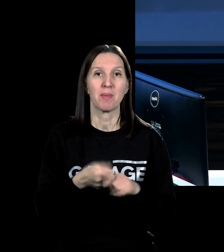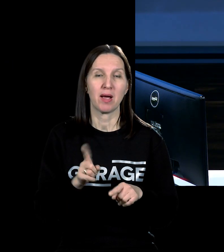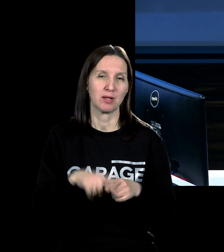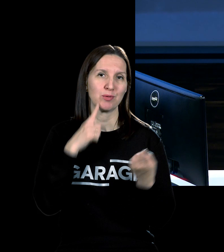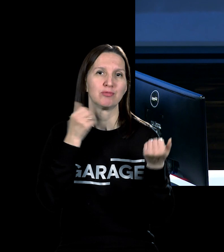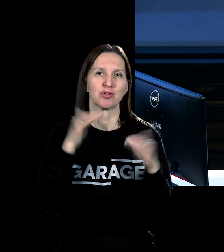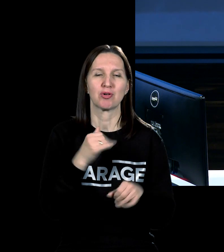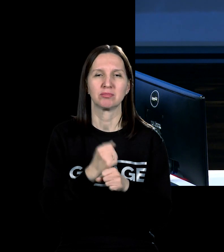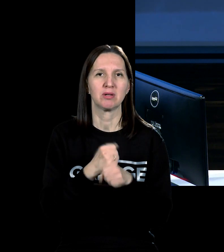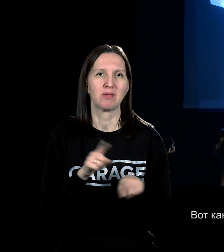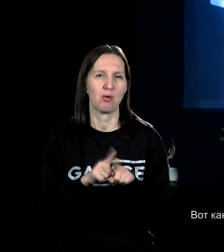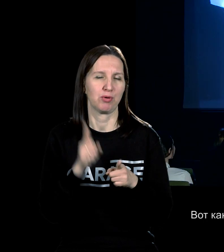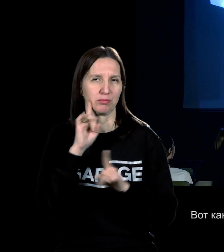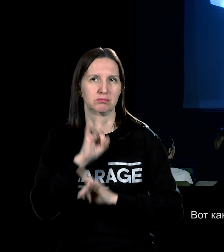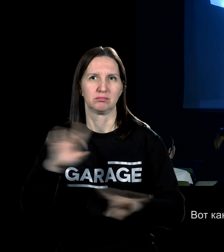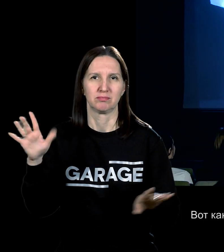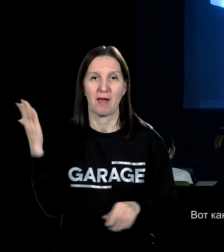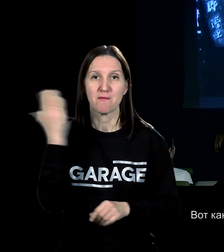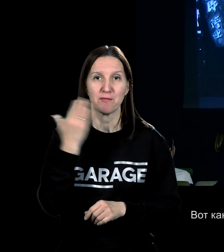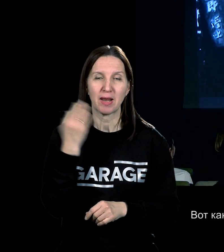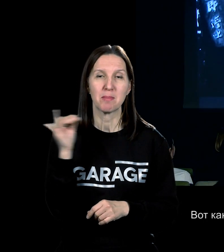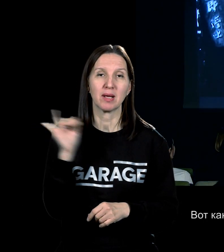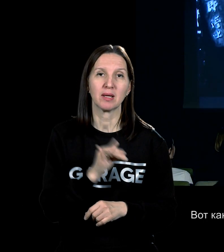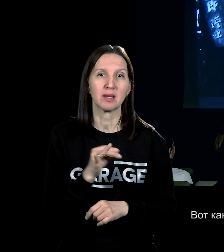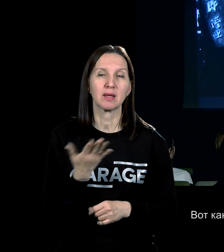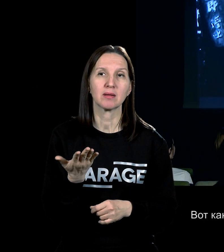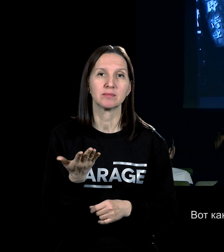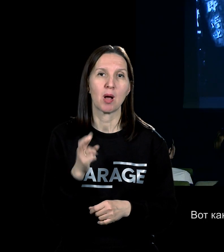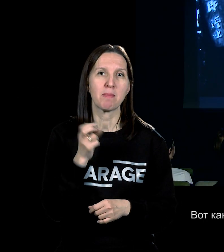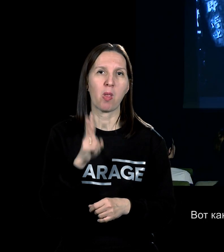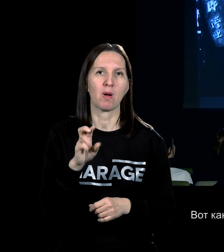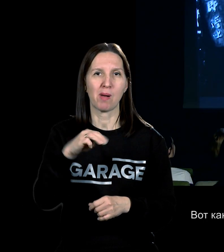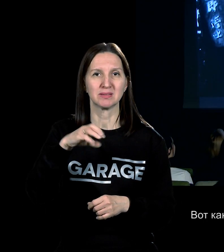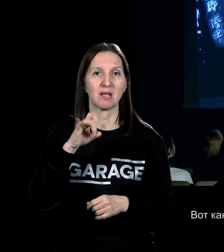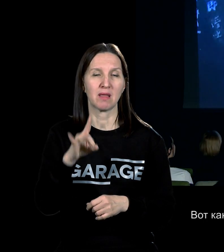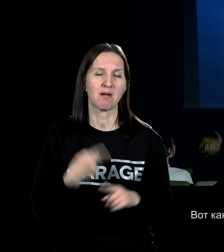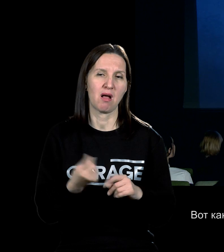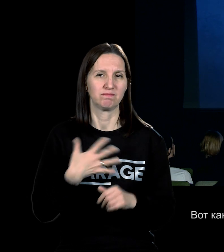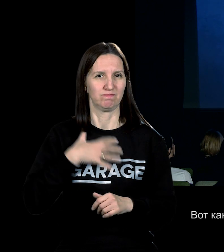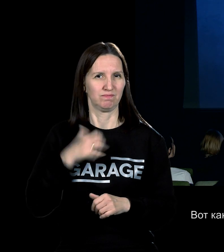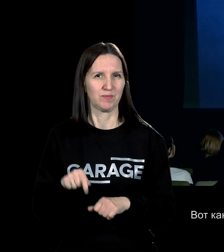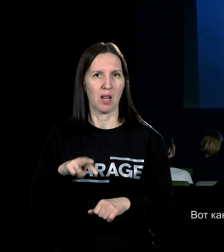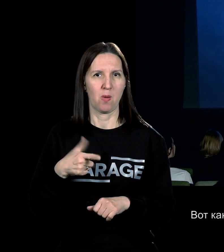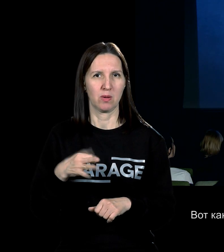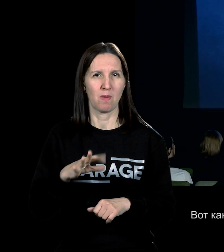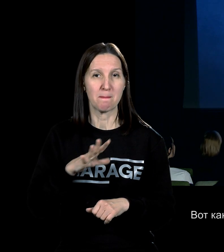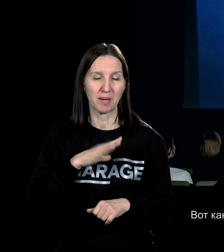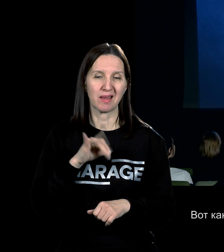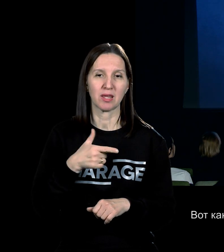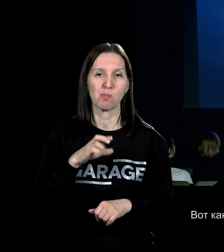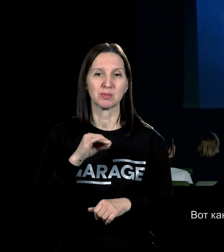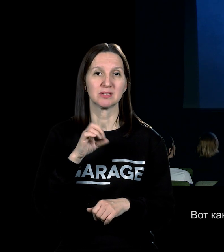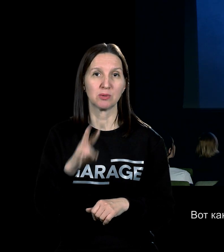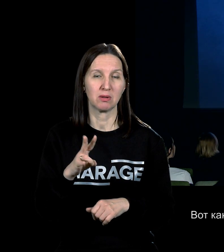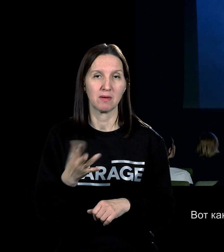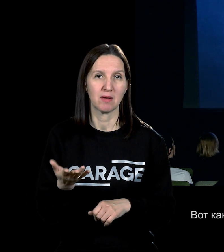этого решили сделать блокбастер. И что как бы к большому неудовольствию и Лонга, и Гибсона, вот